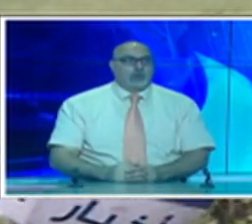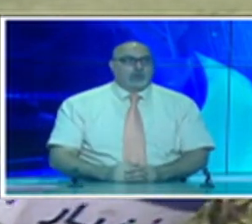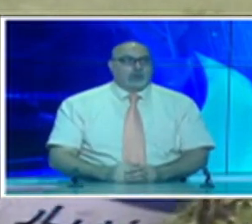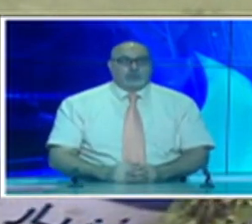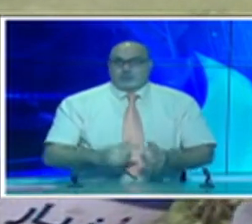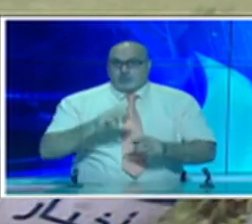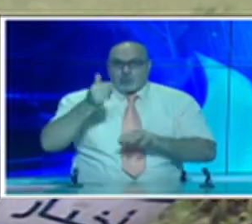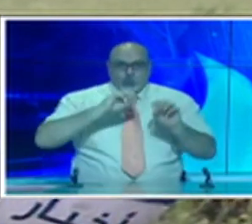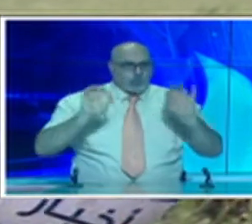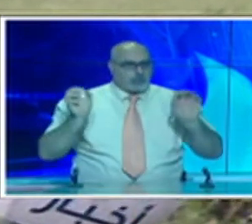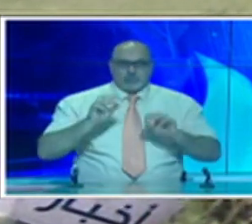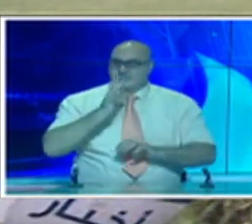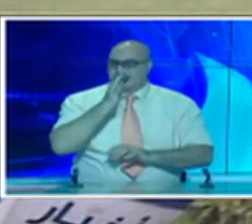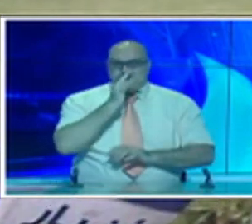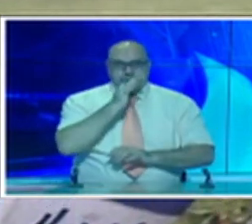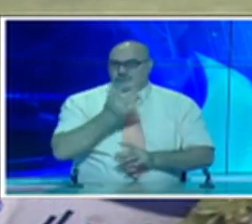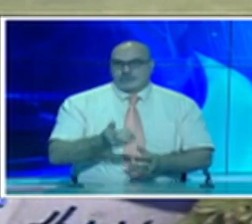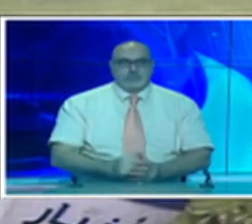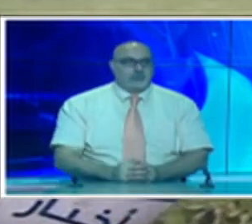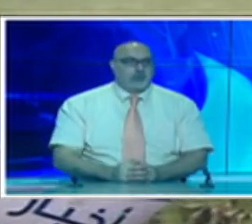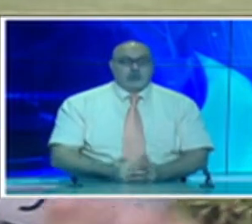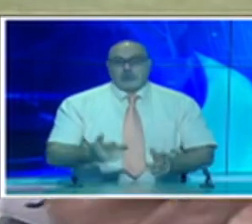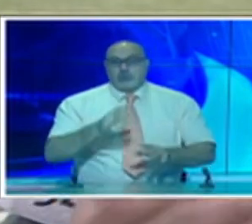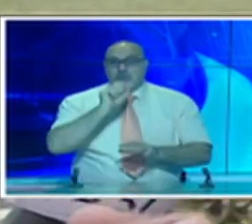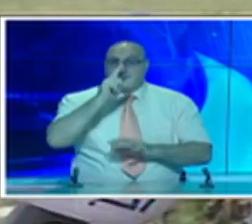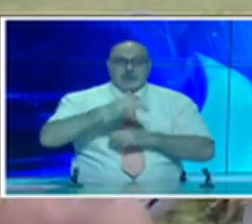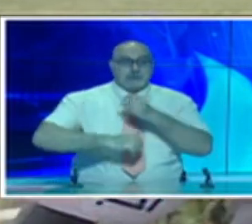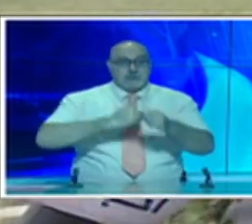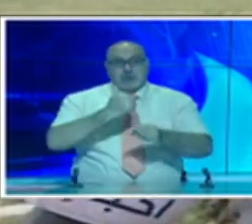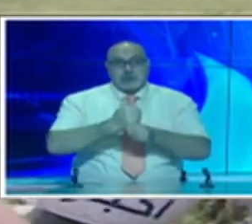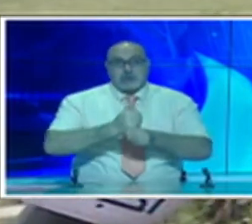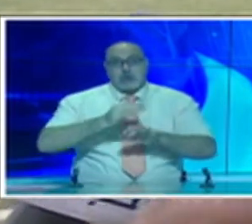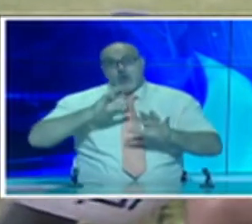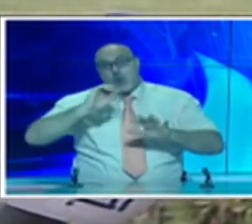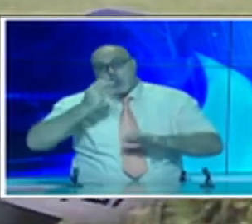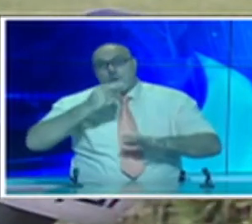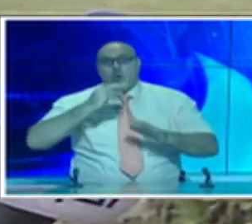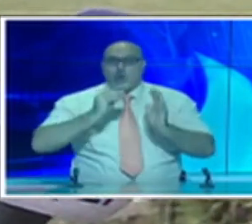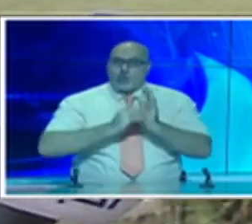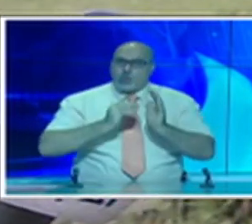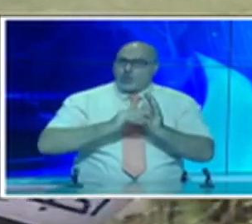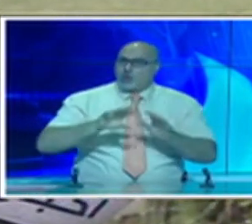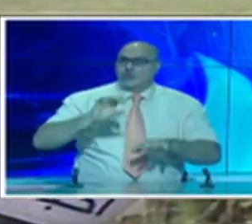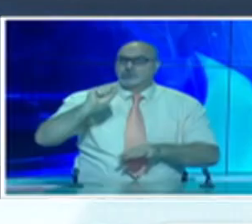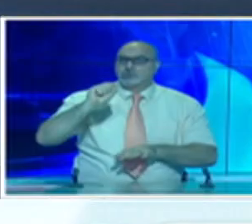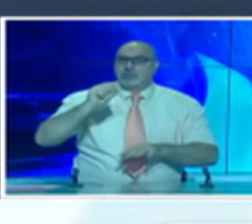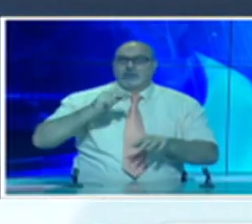البريمي اكتوبر، لا عمليا حتى لا فان دلاني، وبالك ربما شويه له يبقى السوبر ويبقى سون